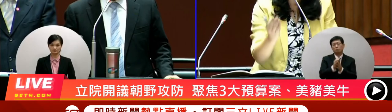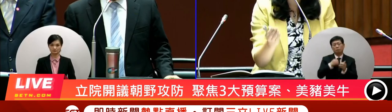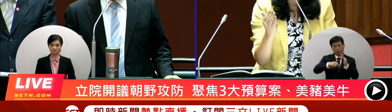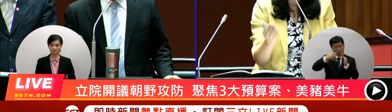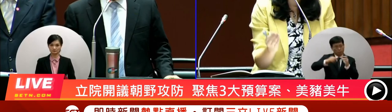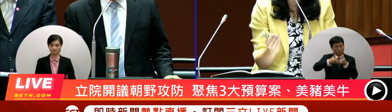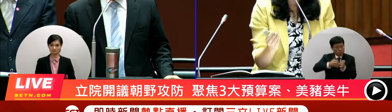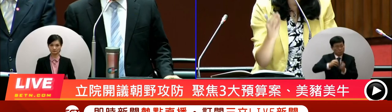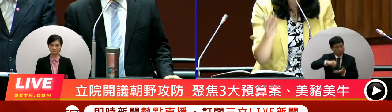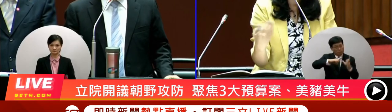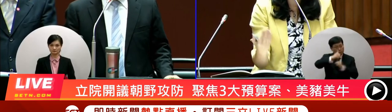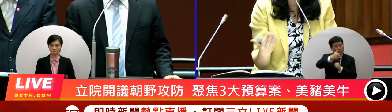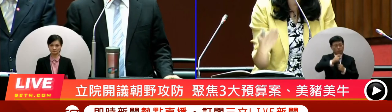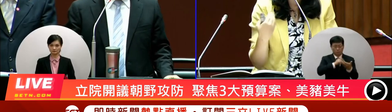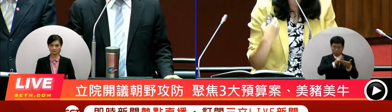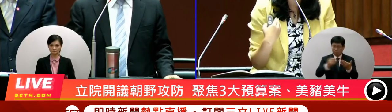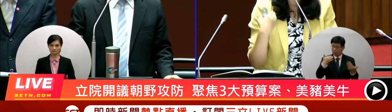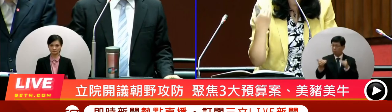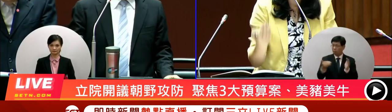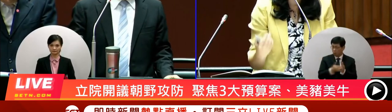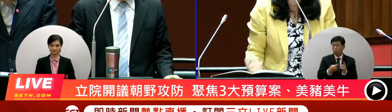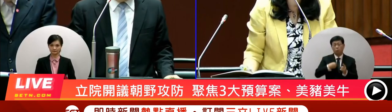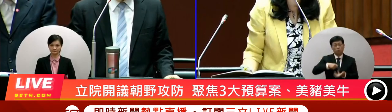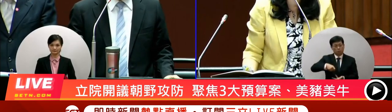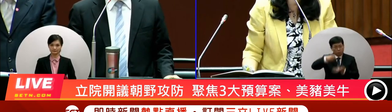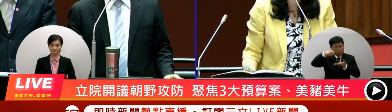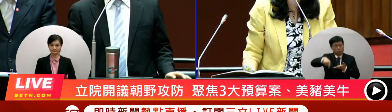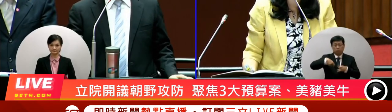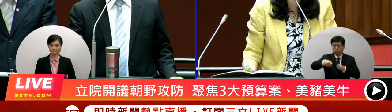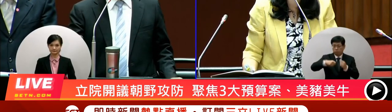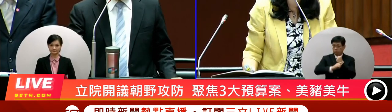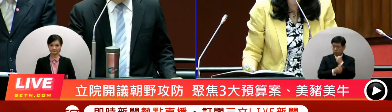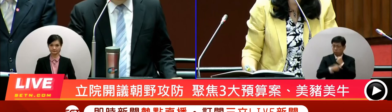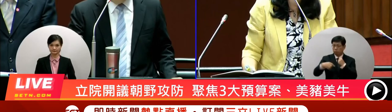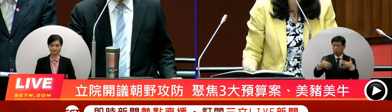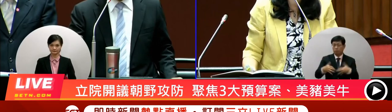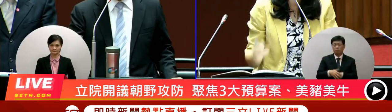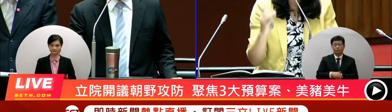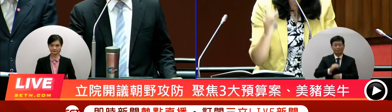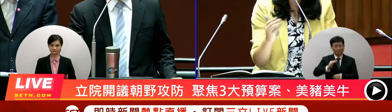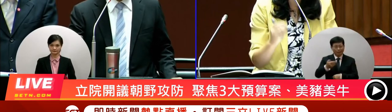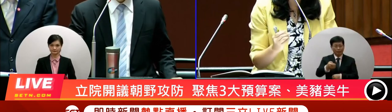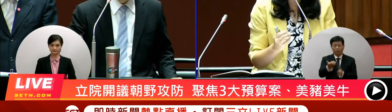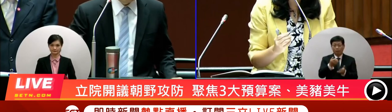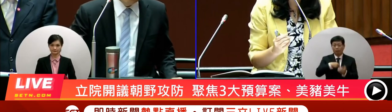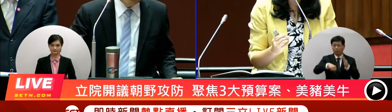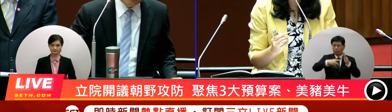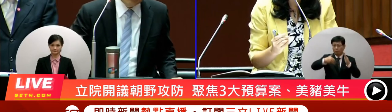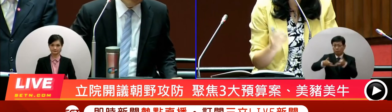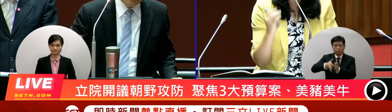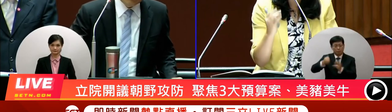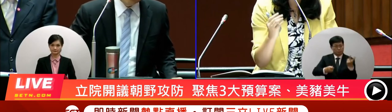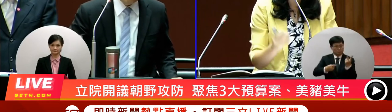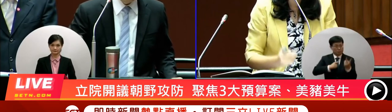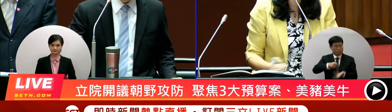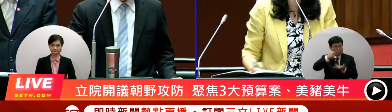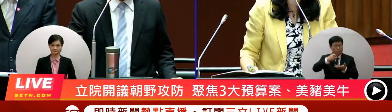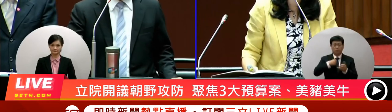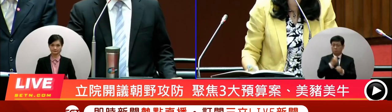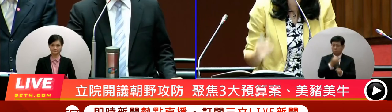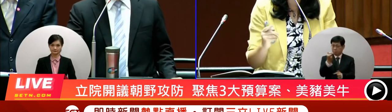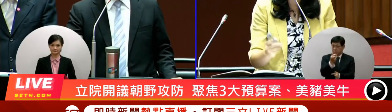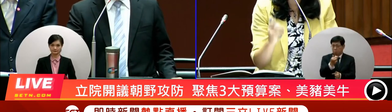长跟部长带回去了解一下我这边所想要提的这个修法的问题。但是刚刚院长跟部长提到说已经做